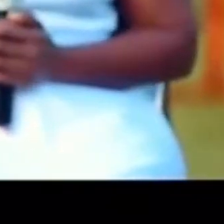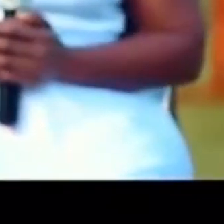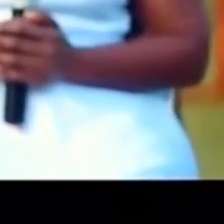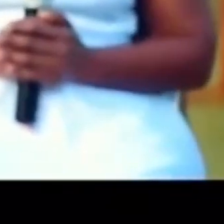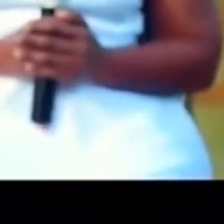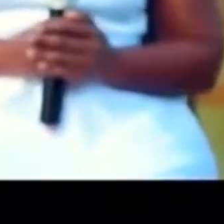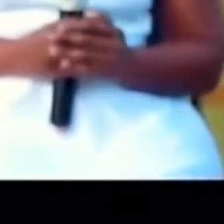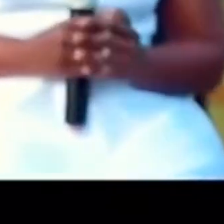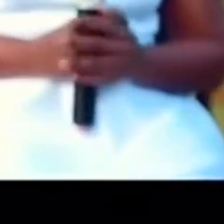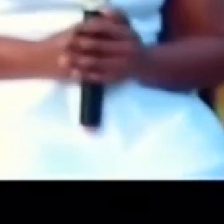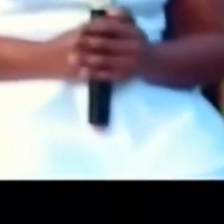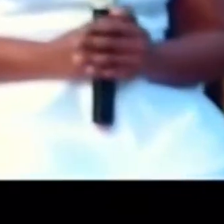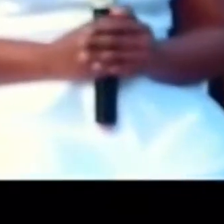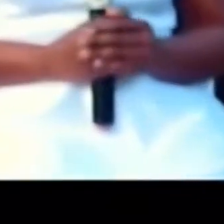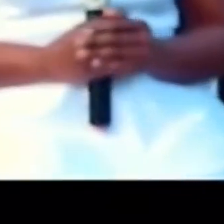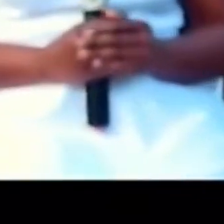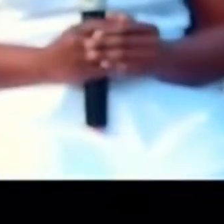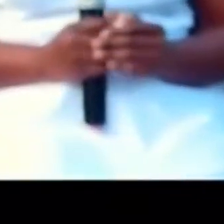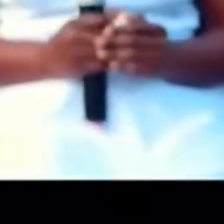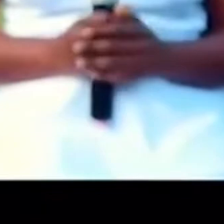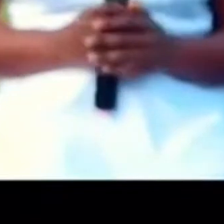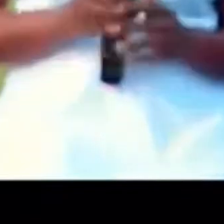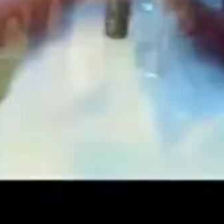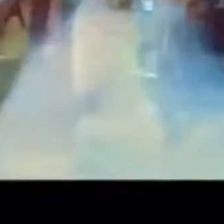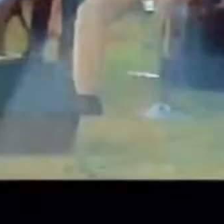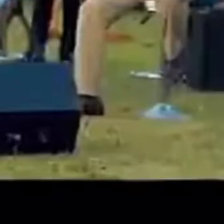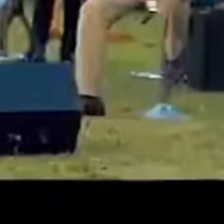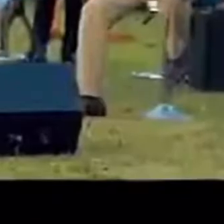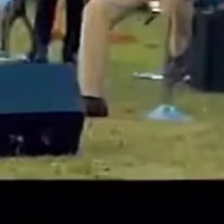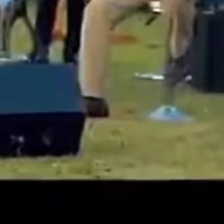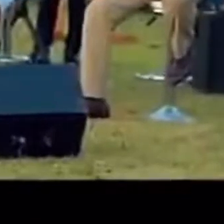kukunduku mwiteni